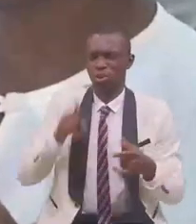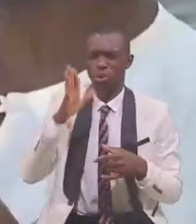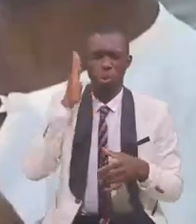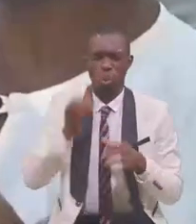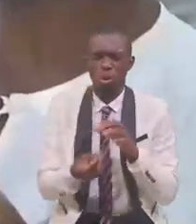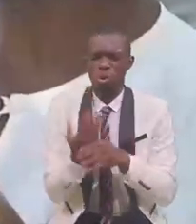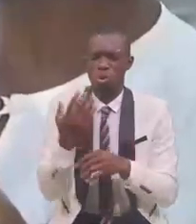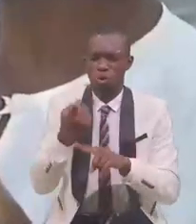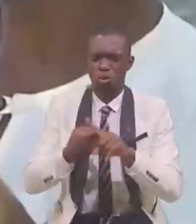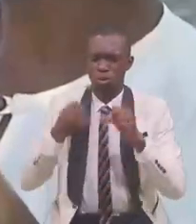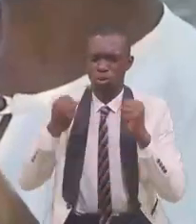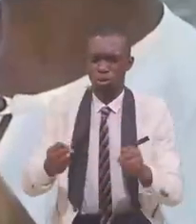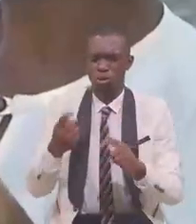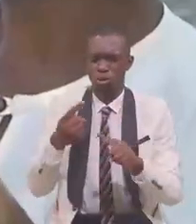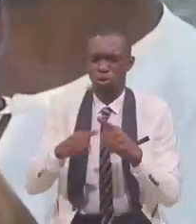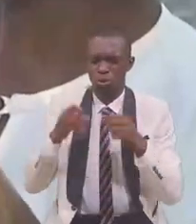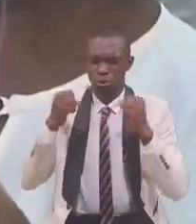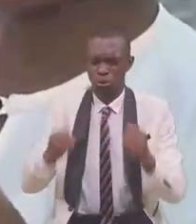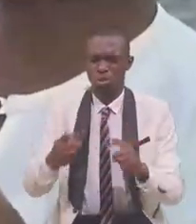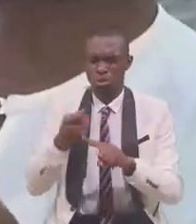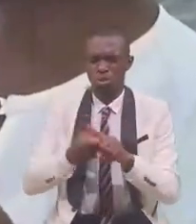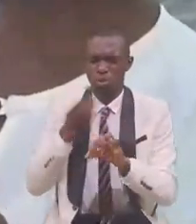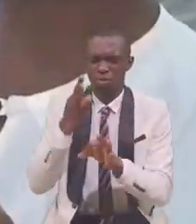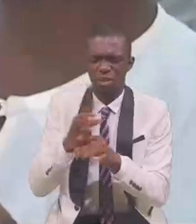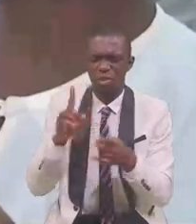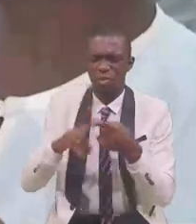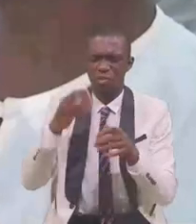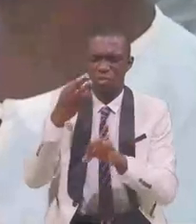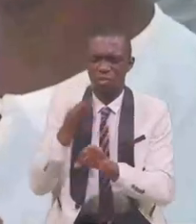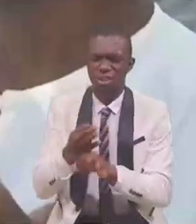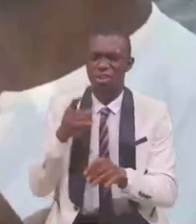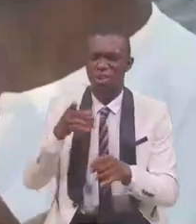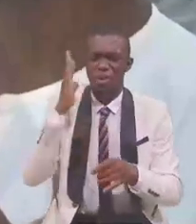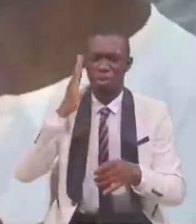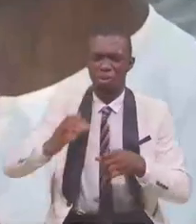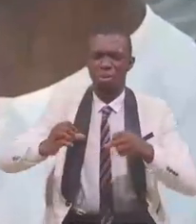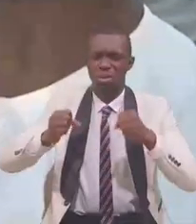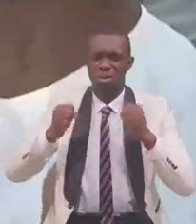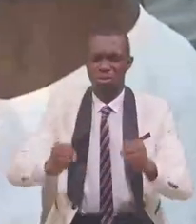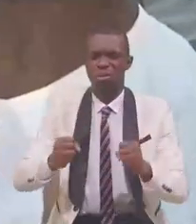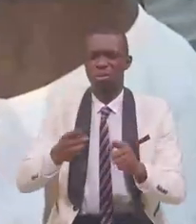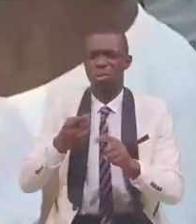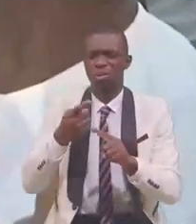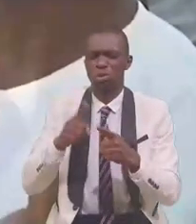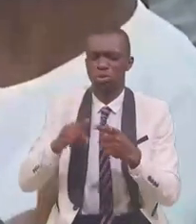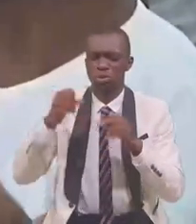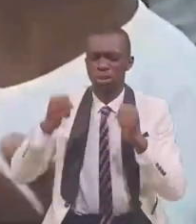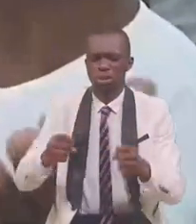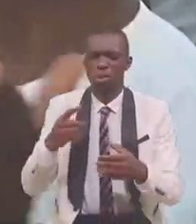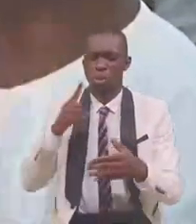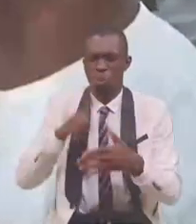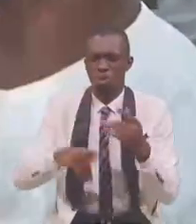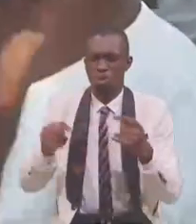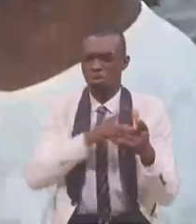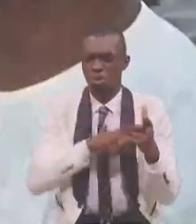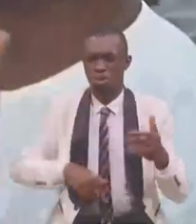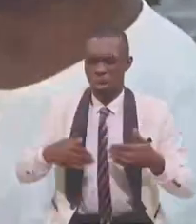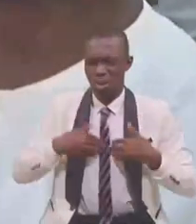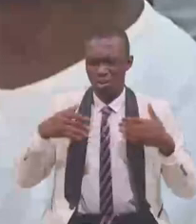de joie en joie, de puissance en puissance. Ce que le Seigneur a fait, que cela soit permanent dans votre vie au nom de Jésus. Nous te disons merci parce que